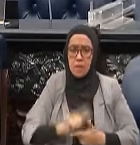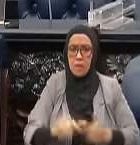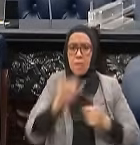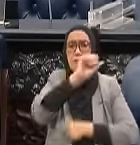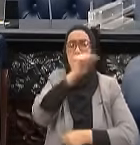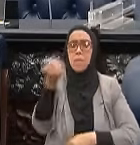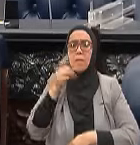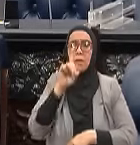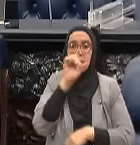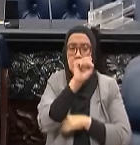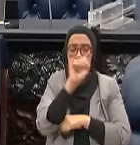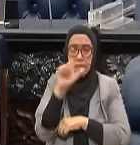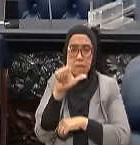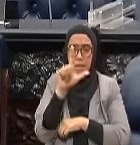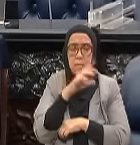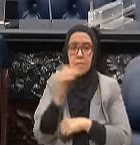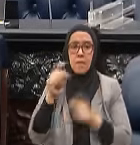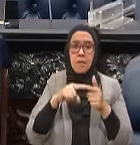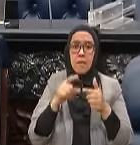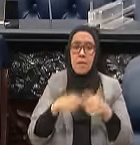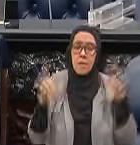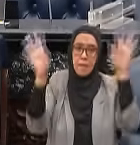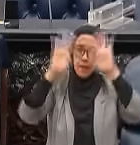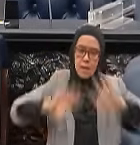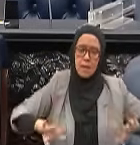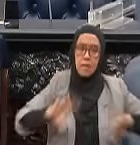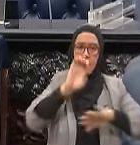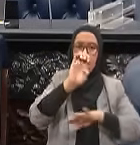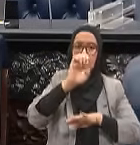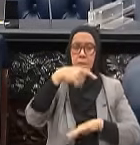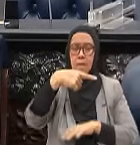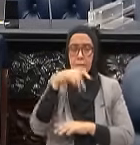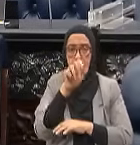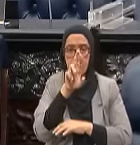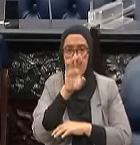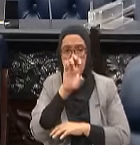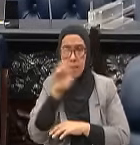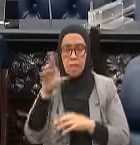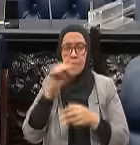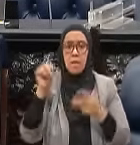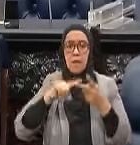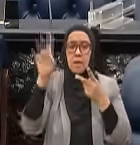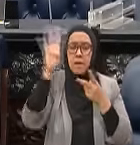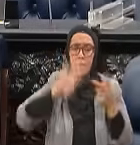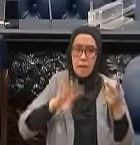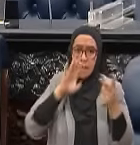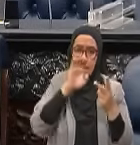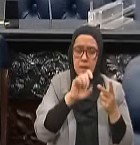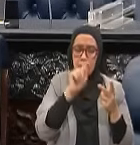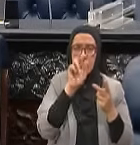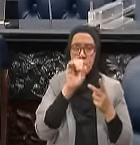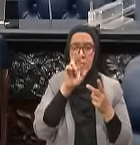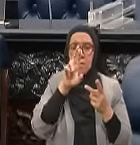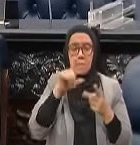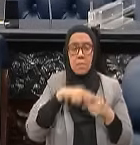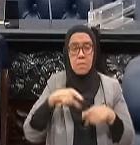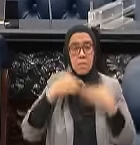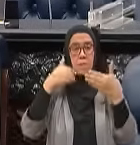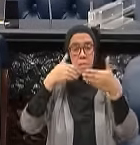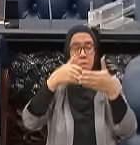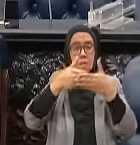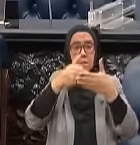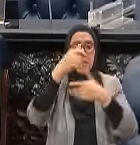sehingga itu Asian x-plore dan Asian restaurant bagi tempo dijambret 2020 hingga